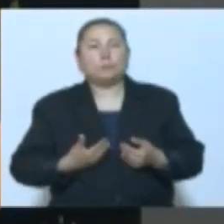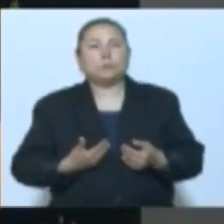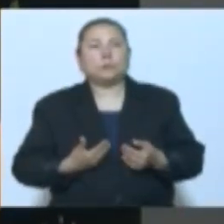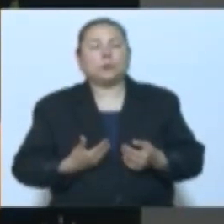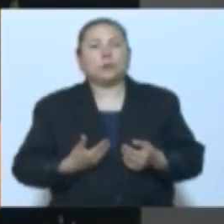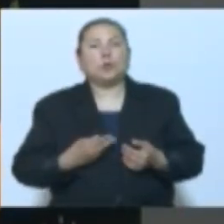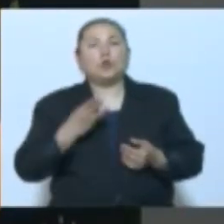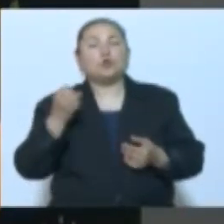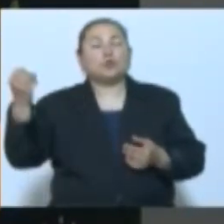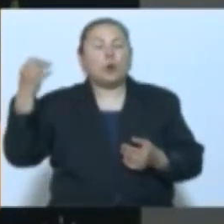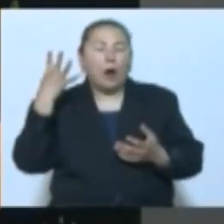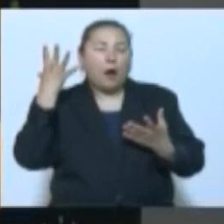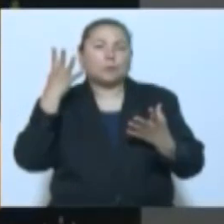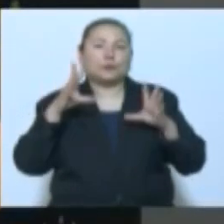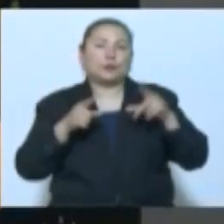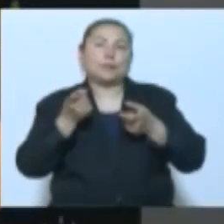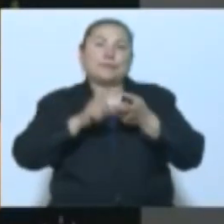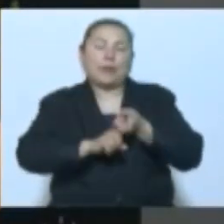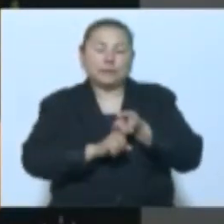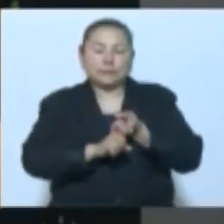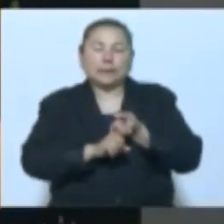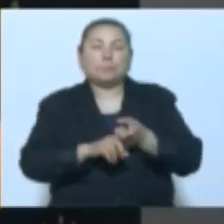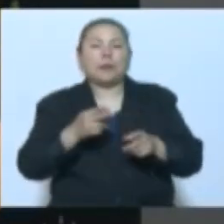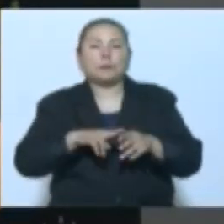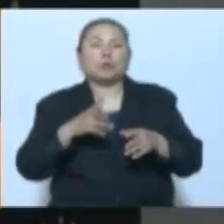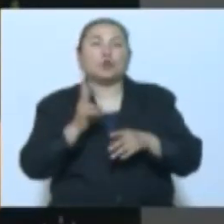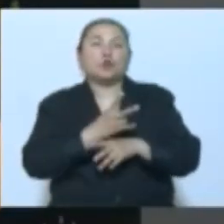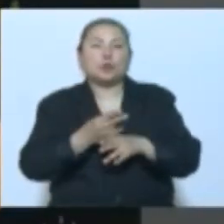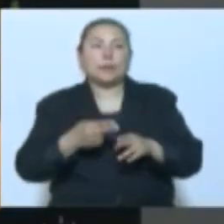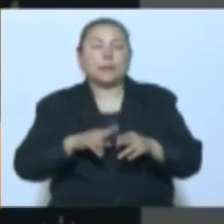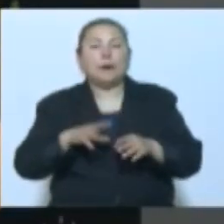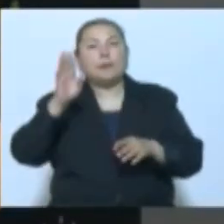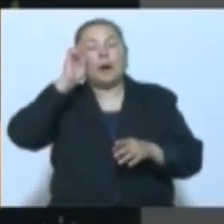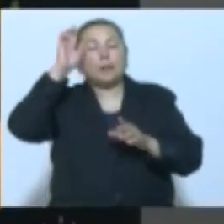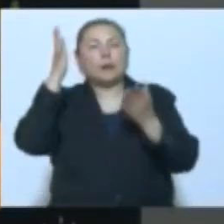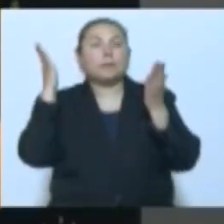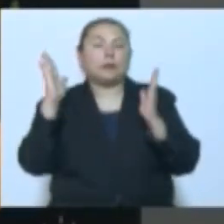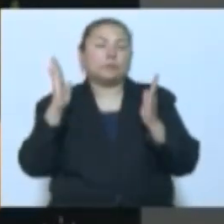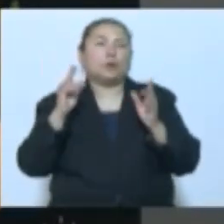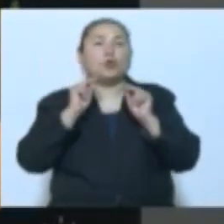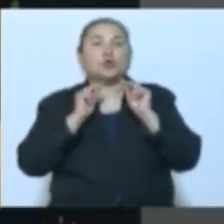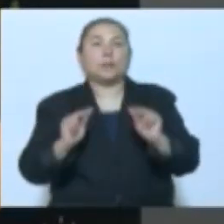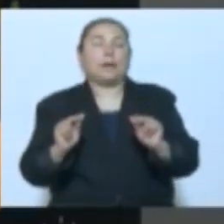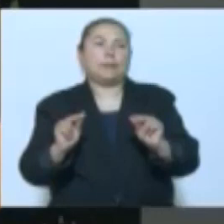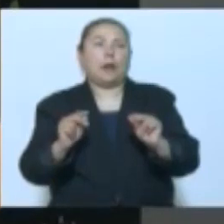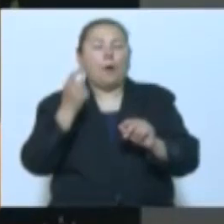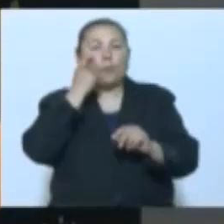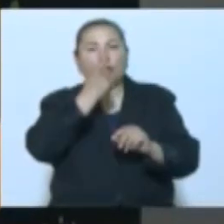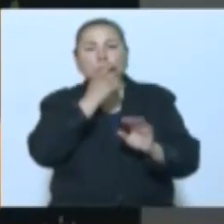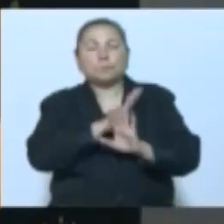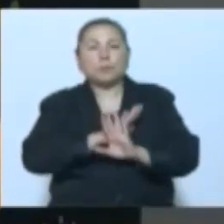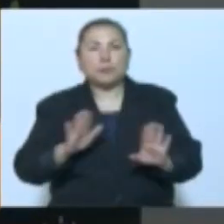өміріміздің шуақты болуы осы түнге де байланысты деген. Себебі осы түнде бір Алладан шынайы үміт ете тұрып, көз